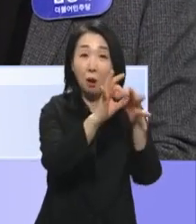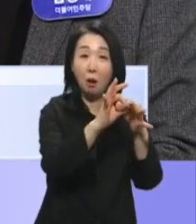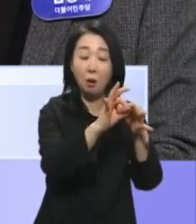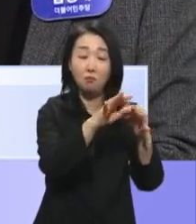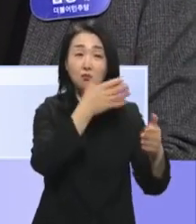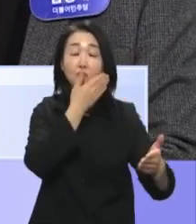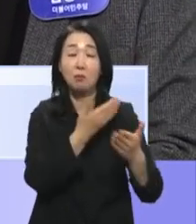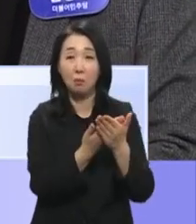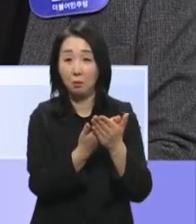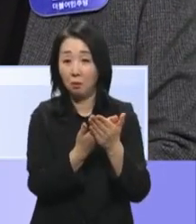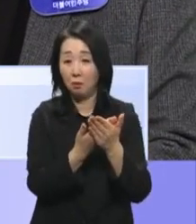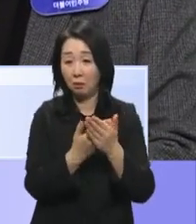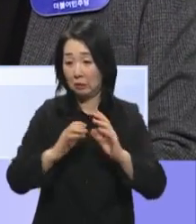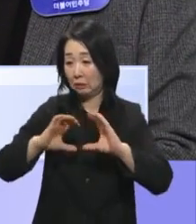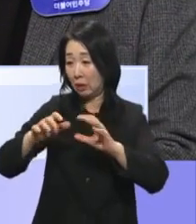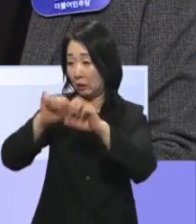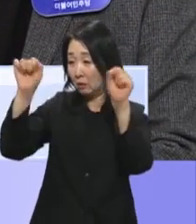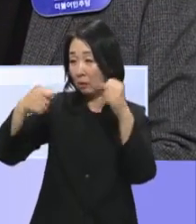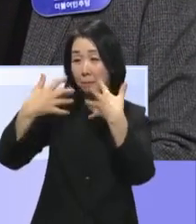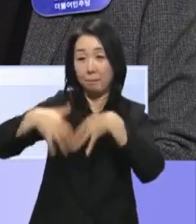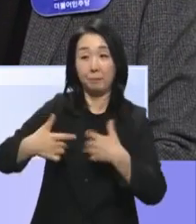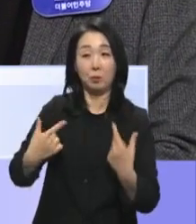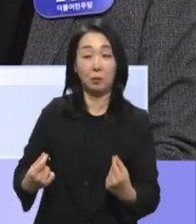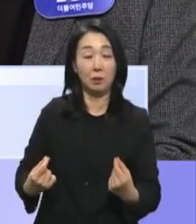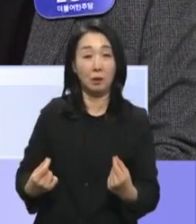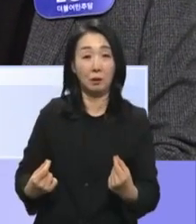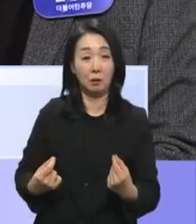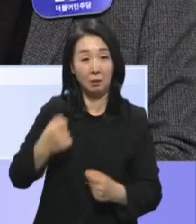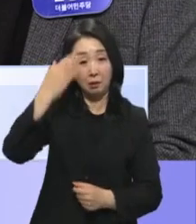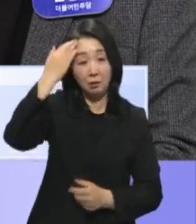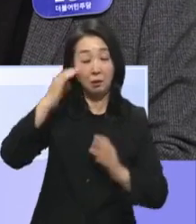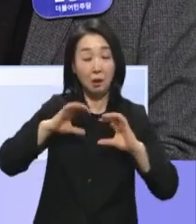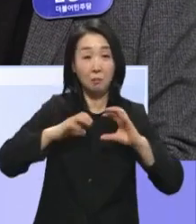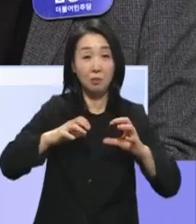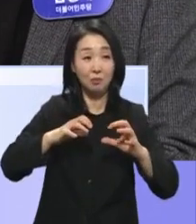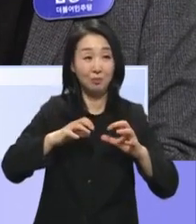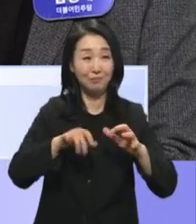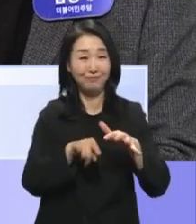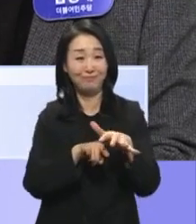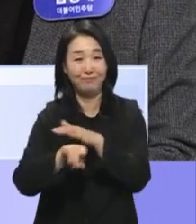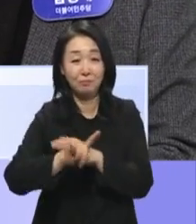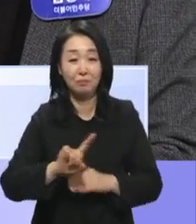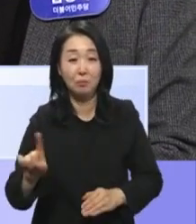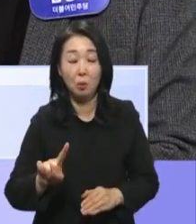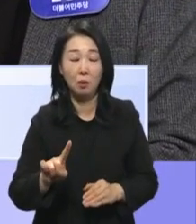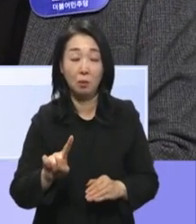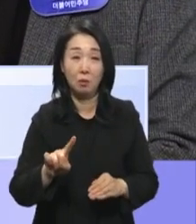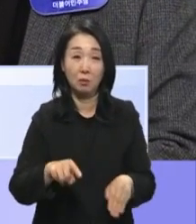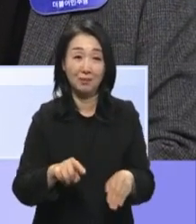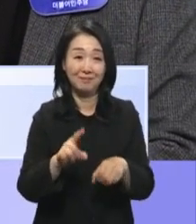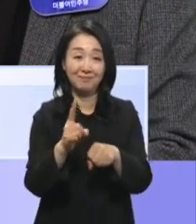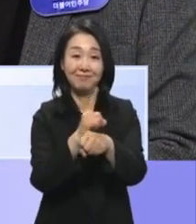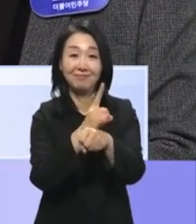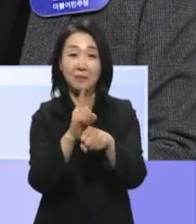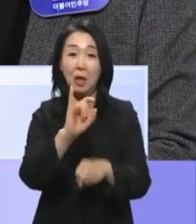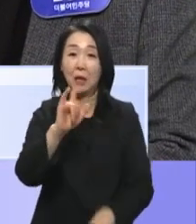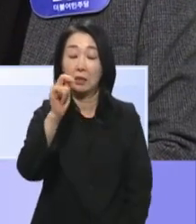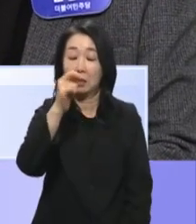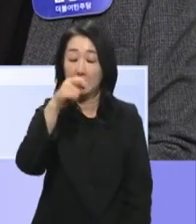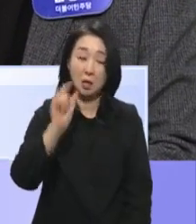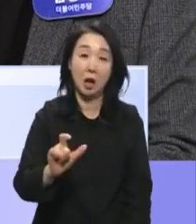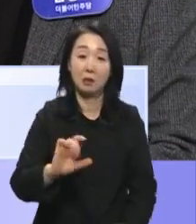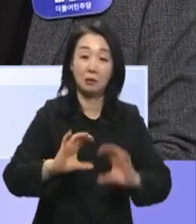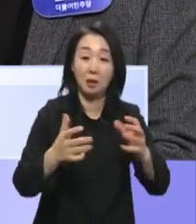뜻이지 않습니까네 대한민국이 전 세계적으로도 알아주는 전자정부의 나라고 어 이상민